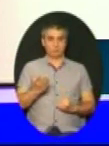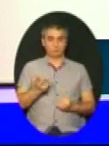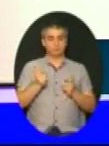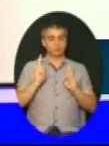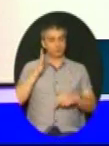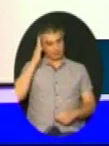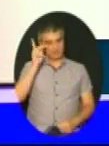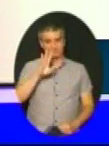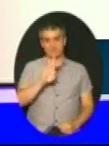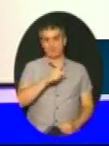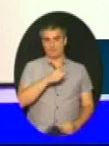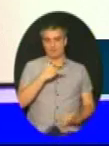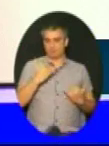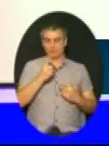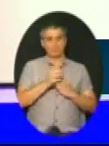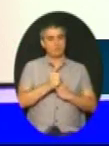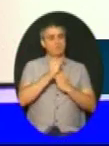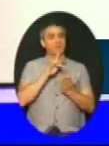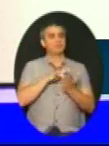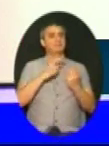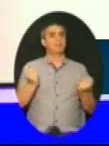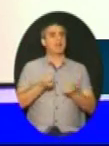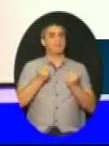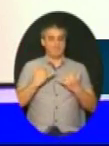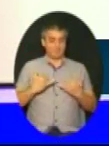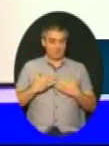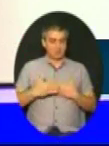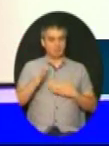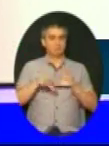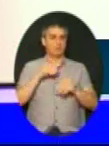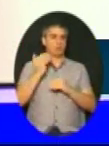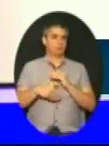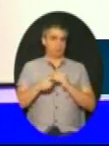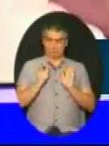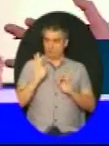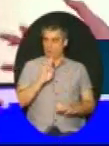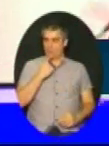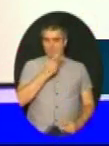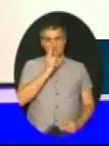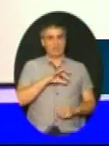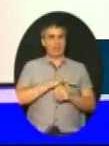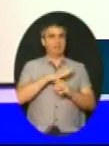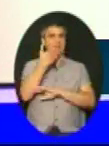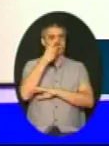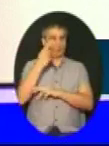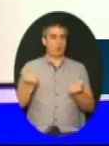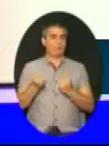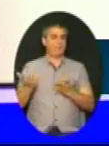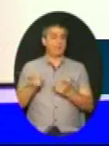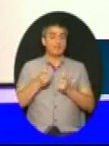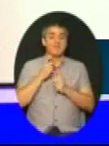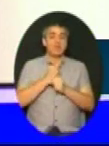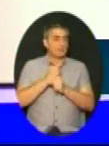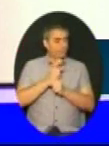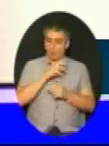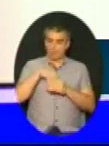יש עתיד ונתניהו, שהם עכשיו המובילים, נמצאים בקמפיין מהיום שהבחירות הסתיימו. במיוחד נתניהו, אתה אומר, הוא אמור לנהל מדינה, הוא בקמפיין. אז מפלגת העבודה